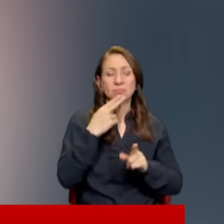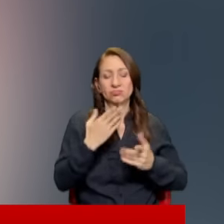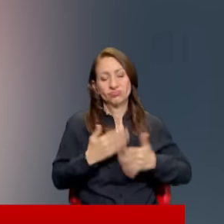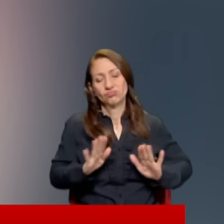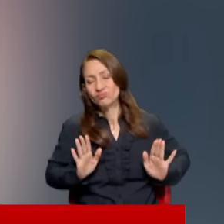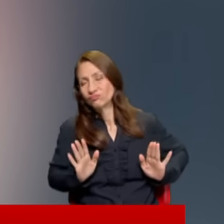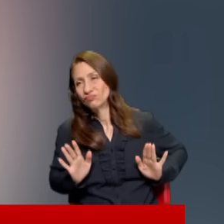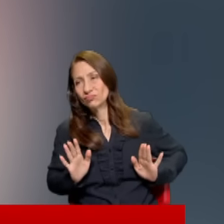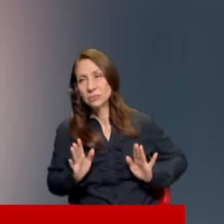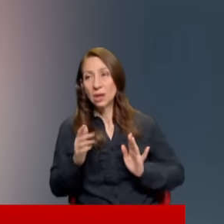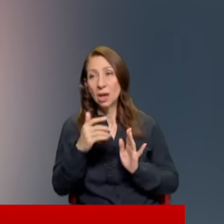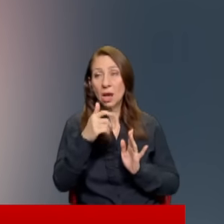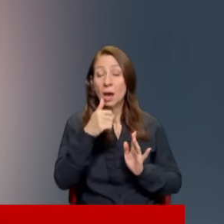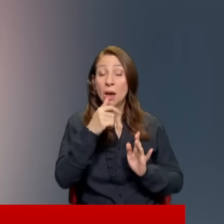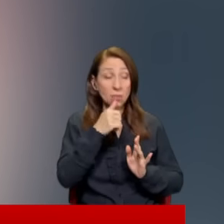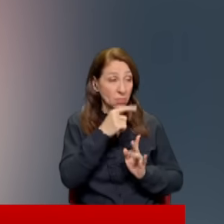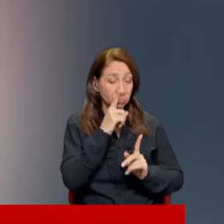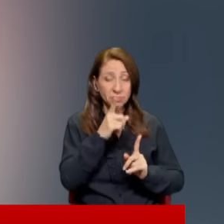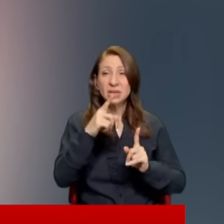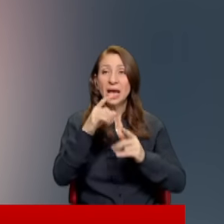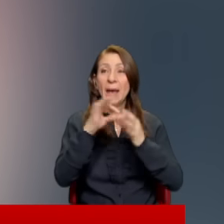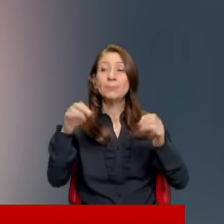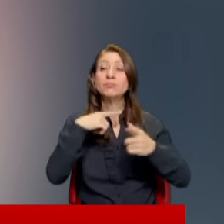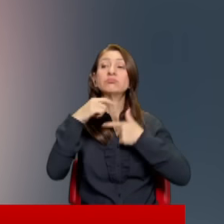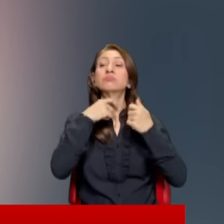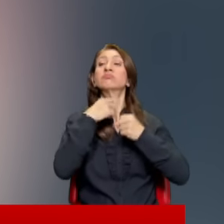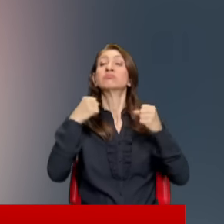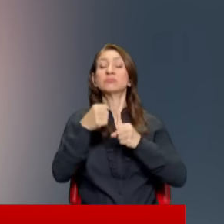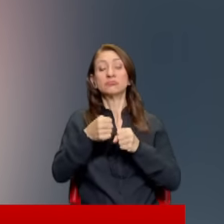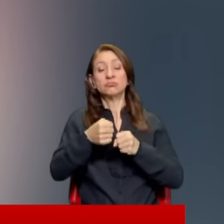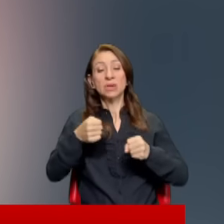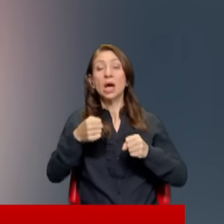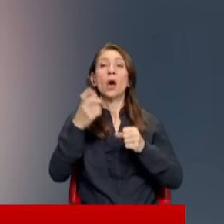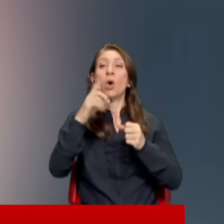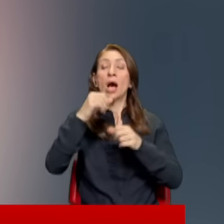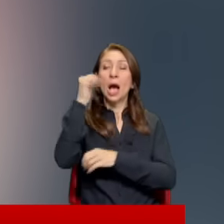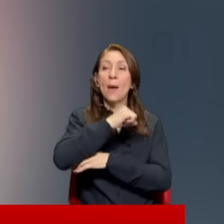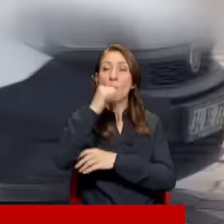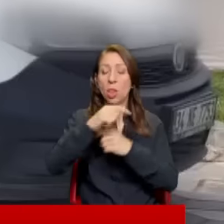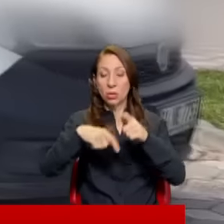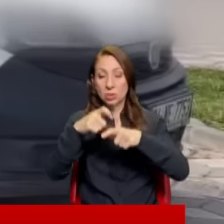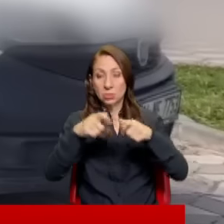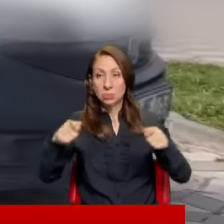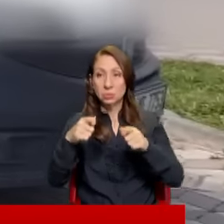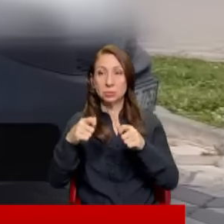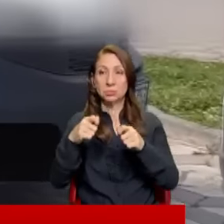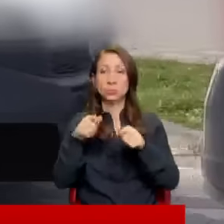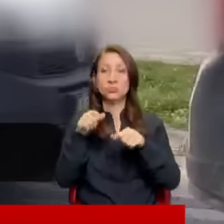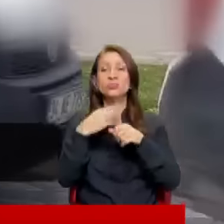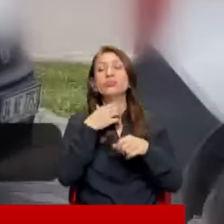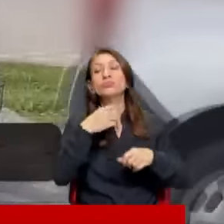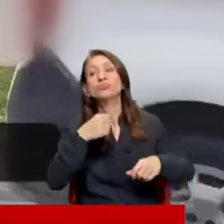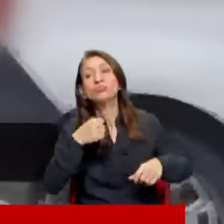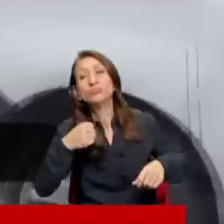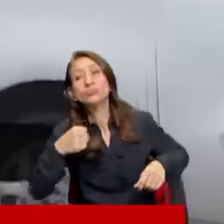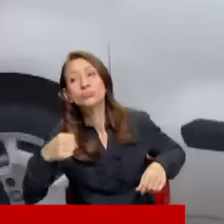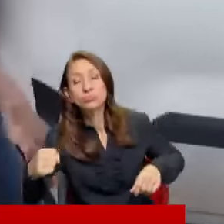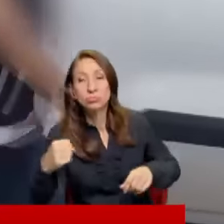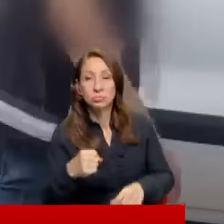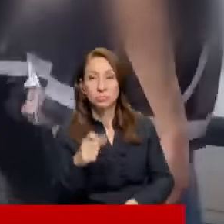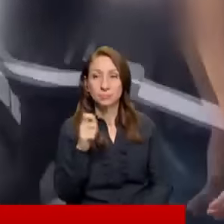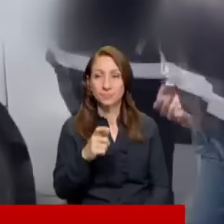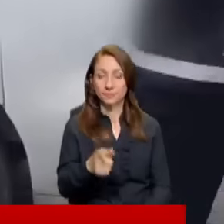kabul etmeyince genç kadının boynuna ip geçirdiği ve ipin diğer ucunu da kamyonete bağladığı Anlaşıldı neden öldürdünüz